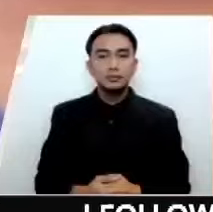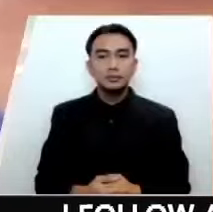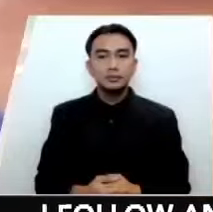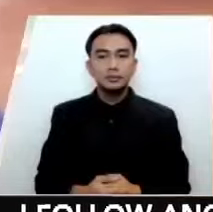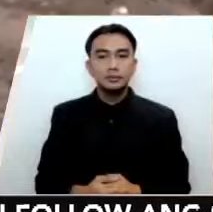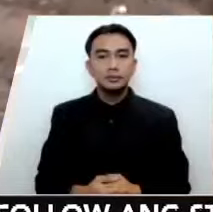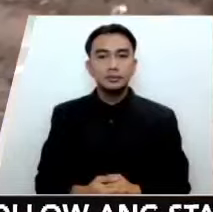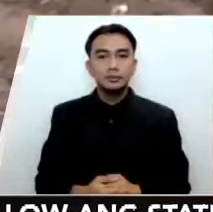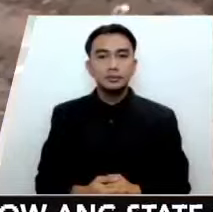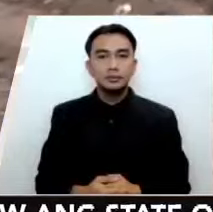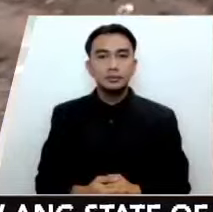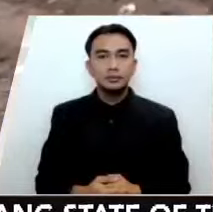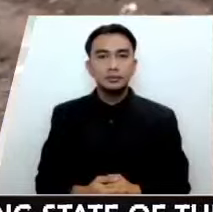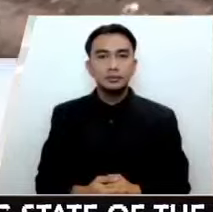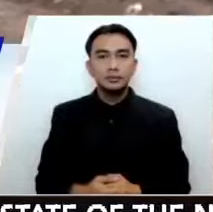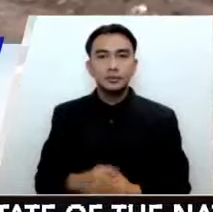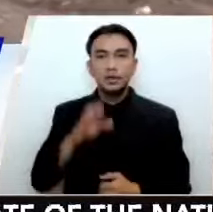Goy!